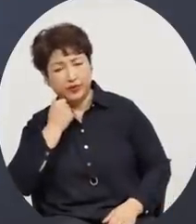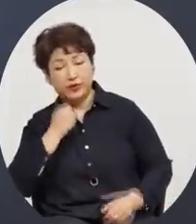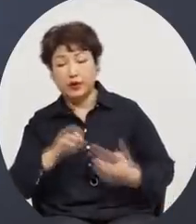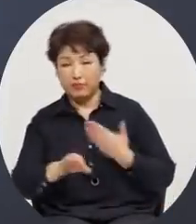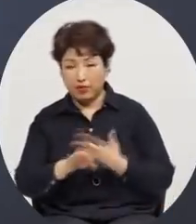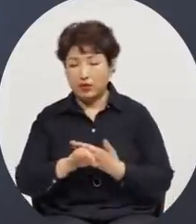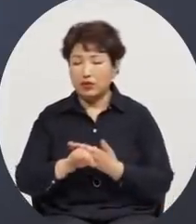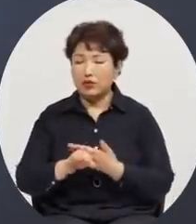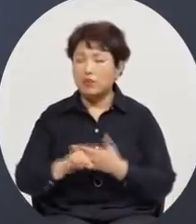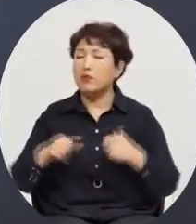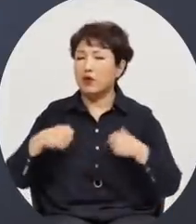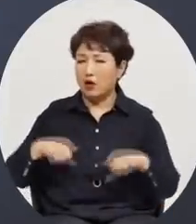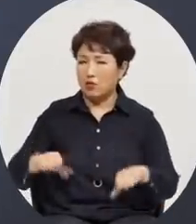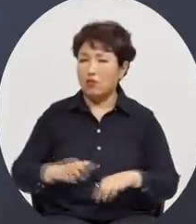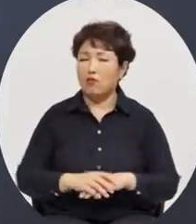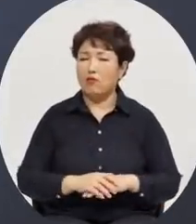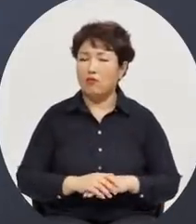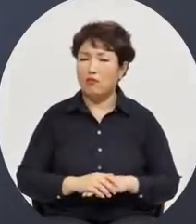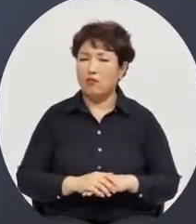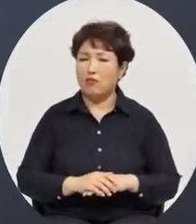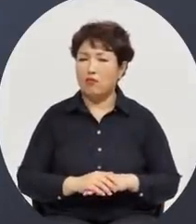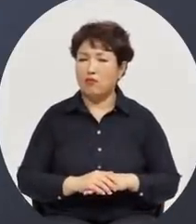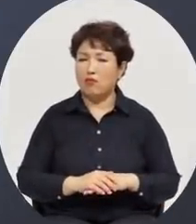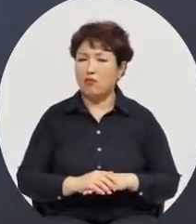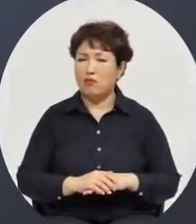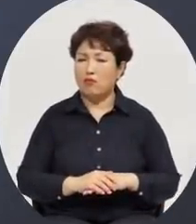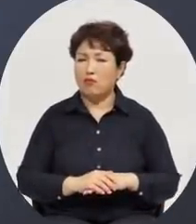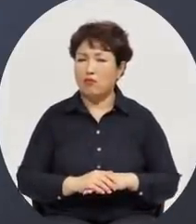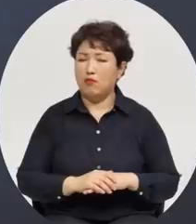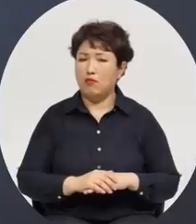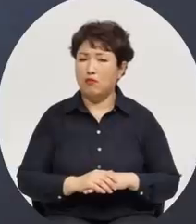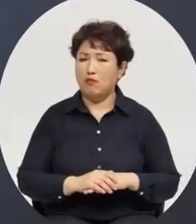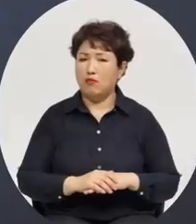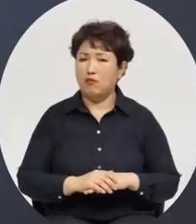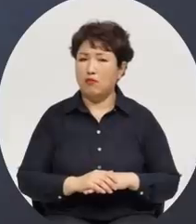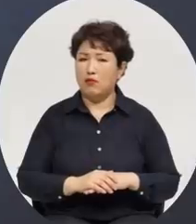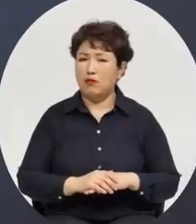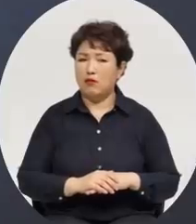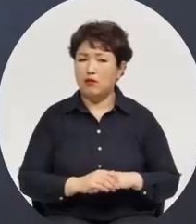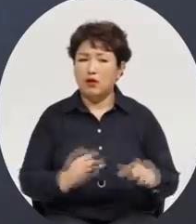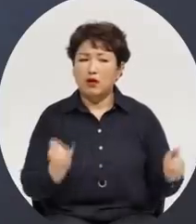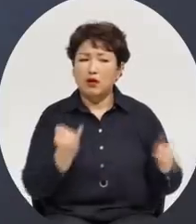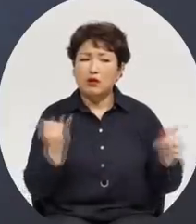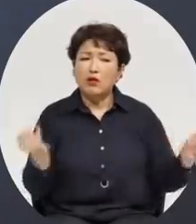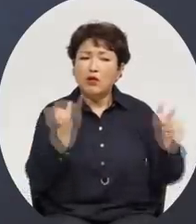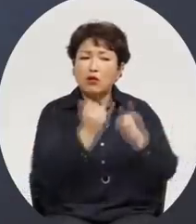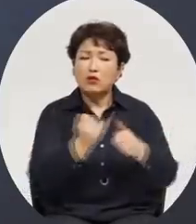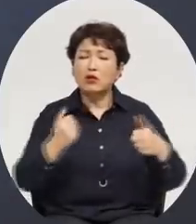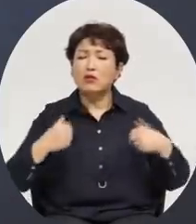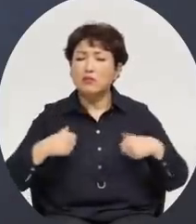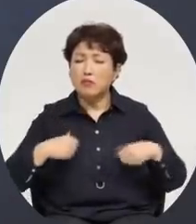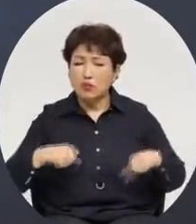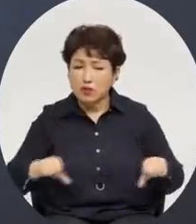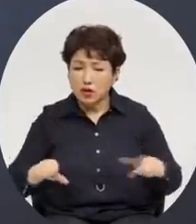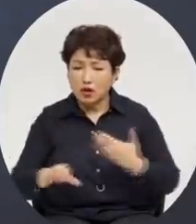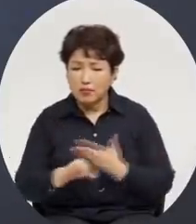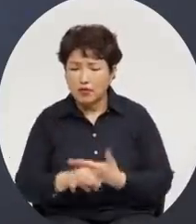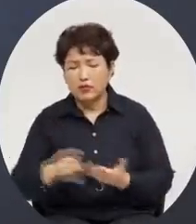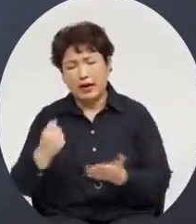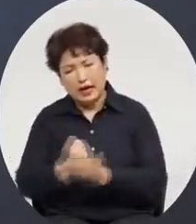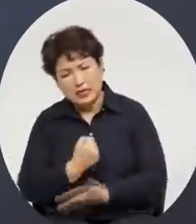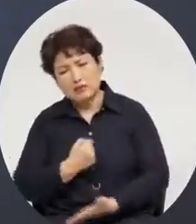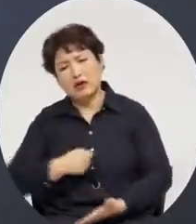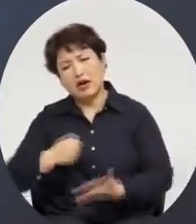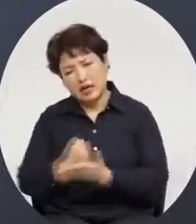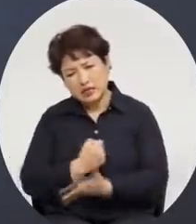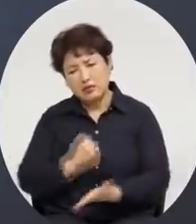아픔은 있지만은 그러나 이 계속 그걸 아쉬워하는 그병 죽을 때까지 아쉬워하는 거는 일단 딱